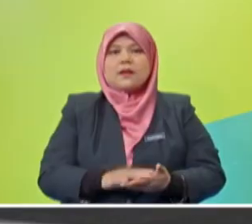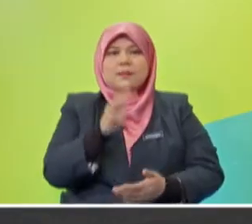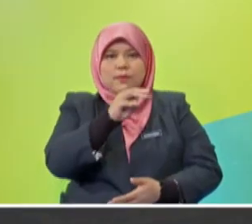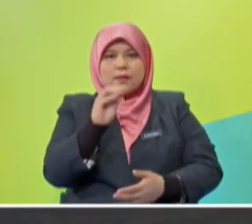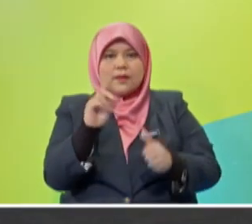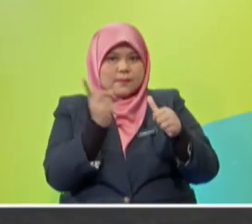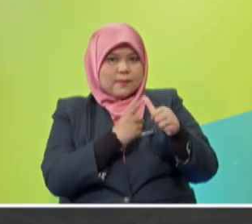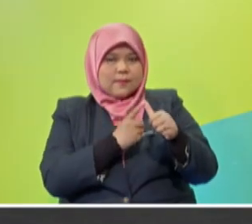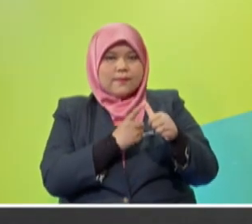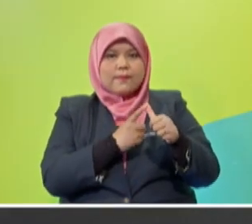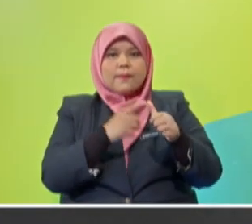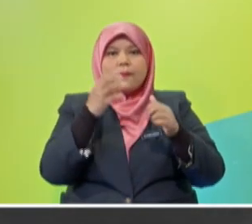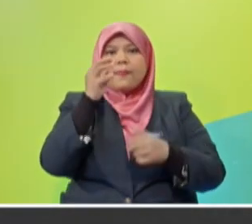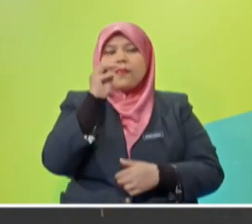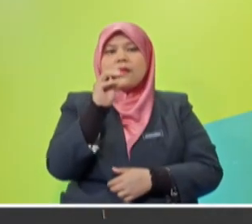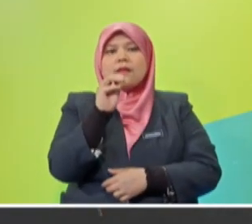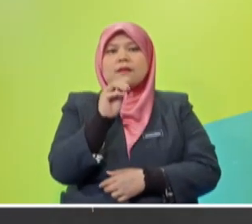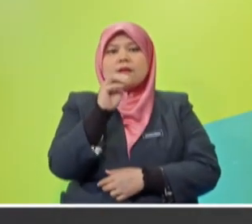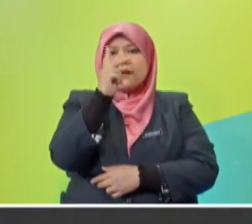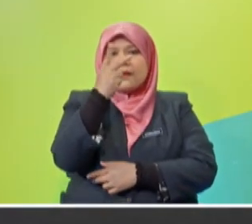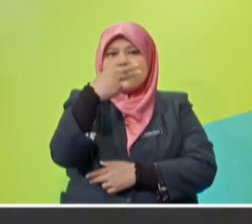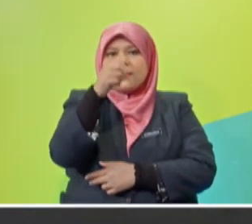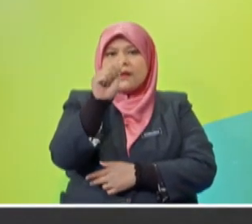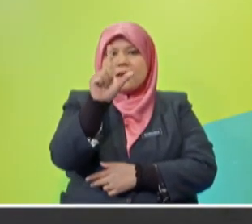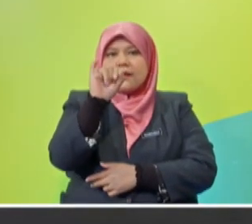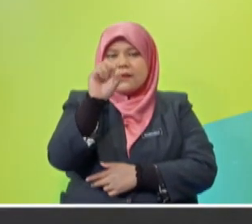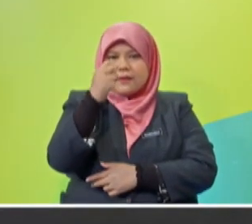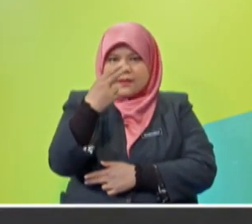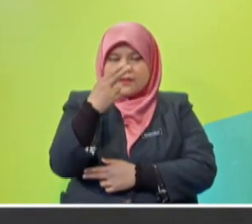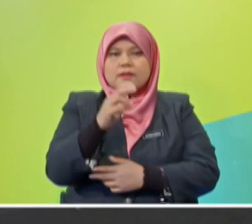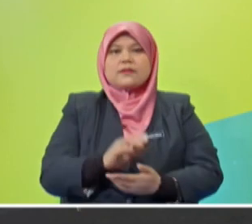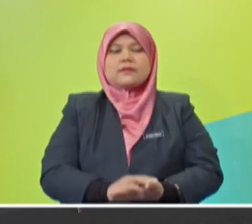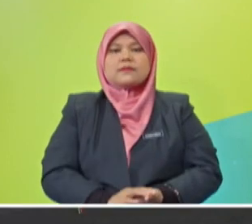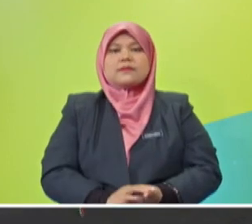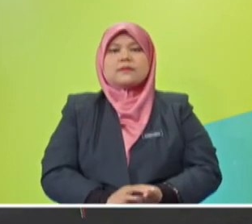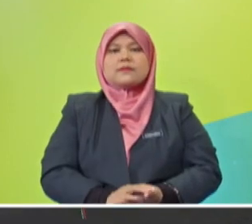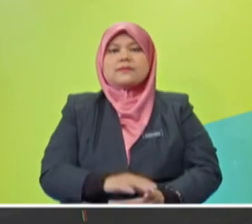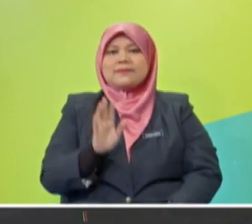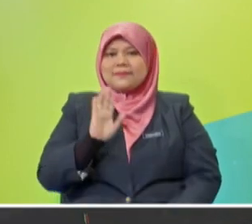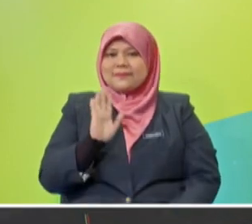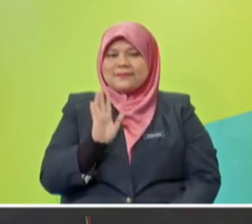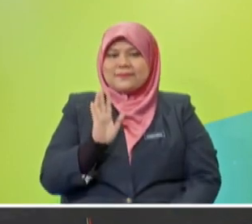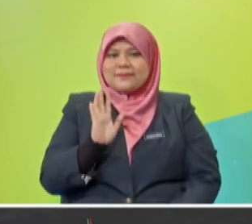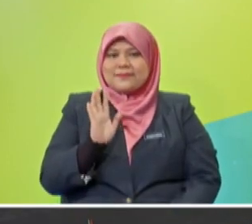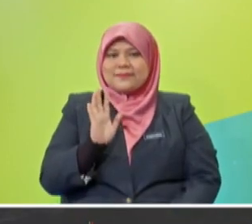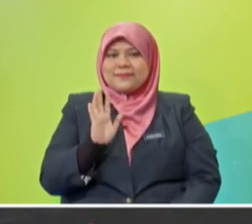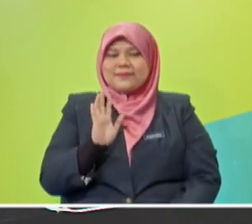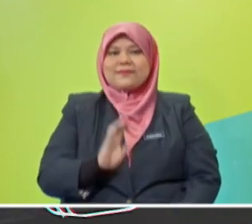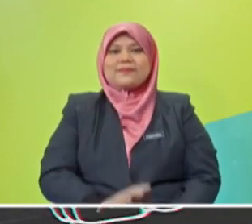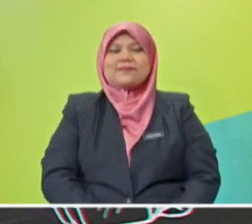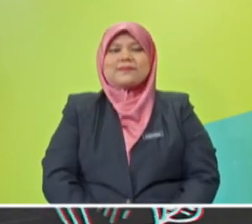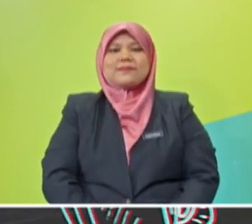pertama adalah murid Muhammad Khalish bin Muhammad Osnizam. Yang kedua, okey, hai sikit. Hai dekat kawan-kawan.